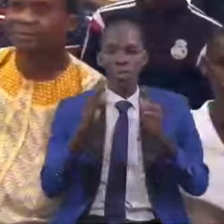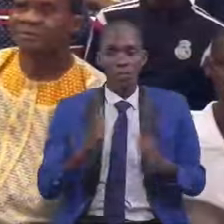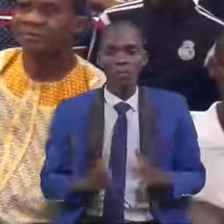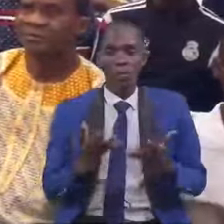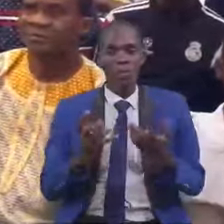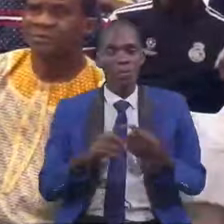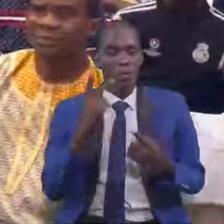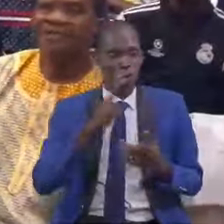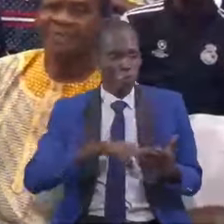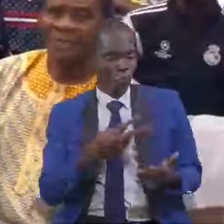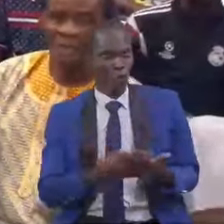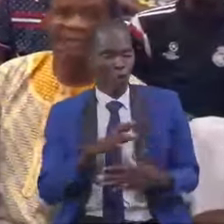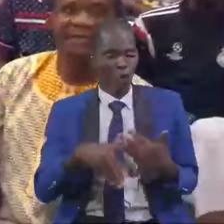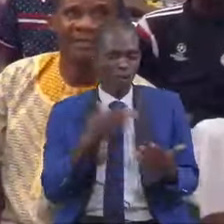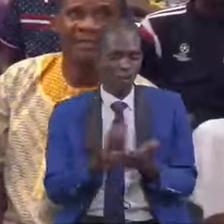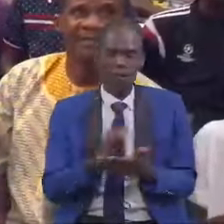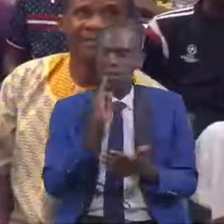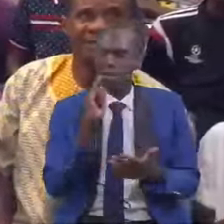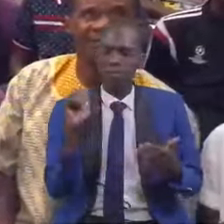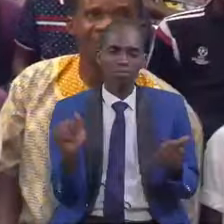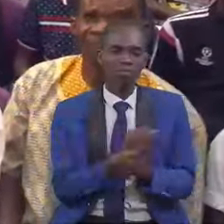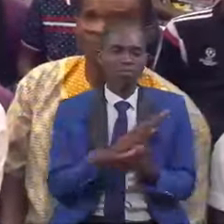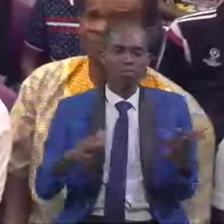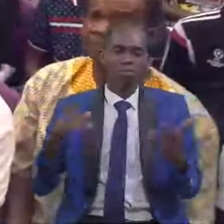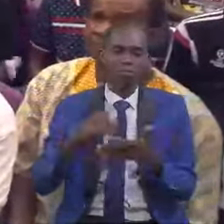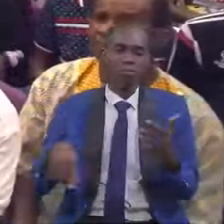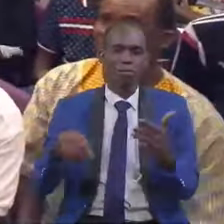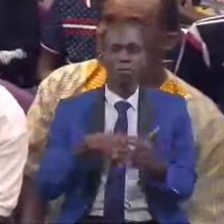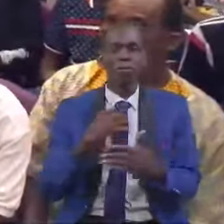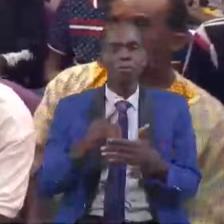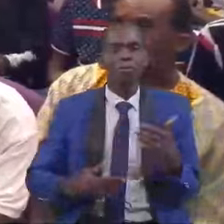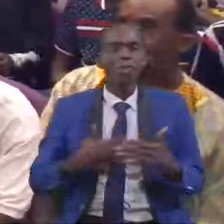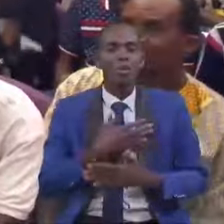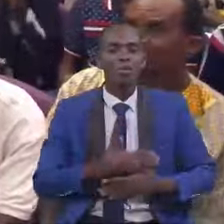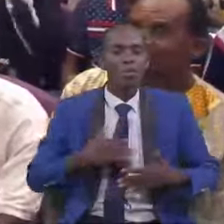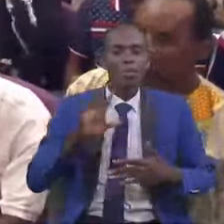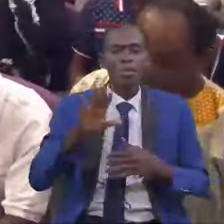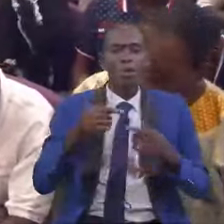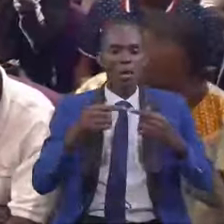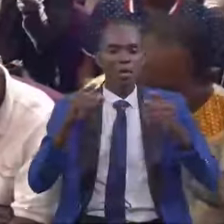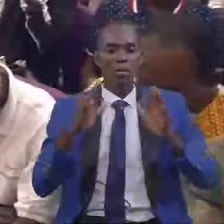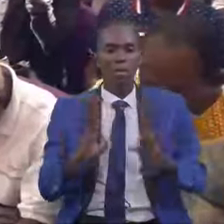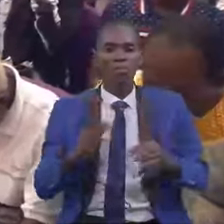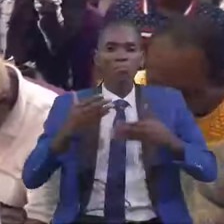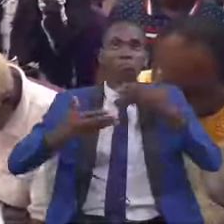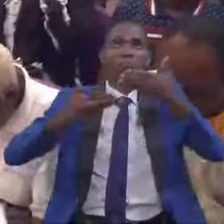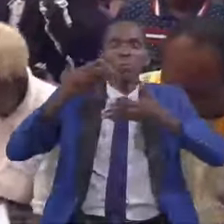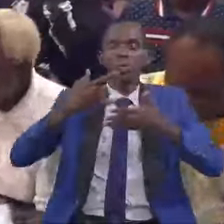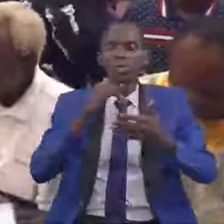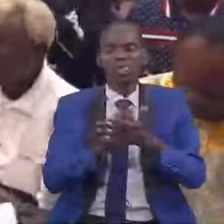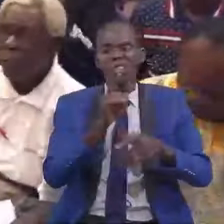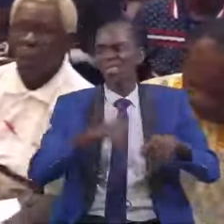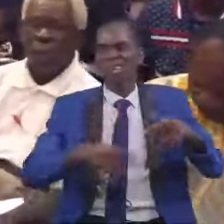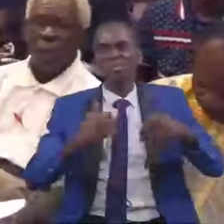annulé. Ce qui plaît à l'ennemi de votre progrès, que toi là, tu ne vas pas faire du